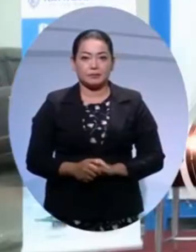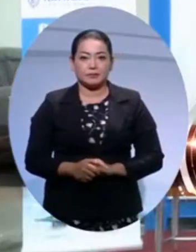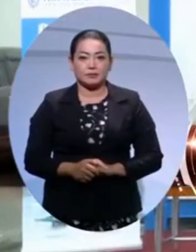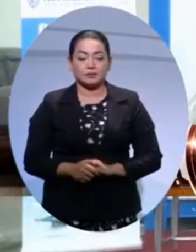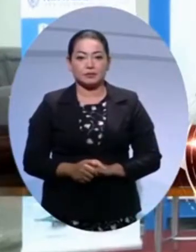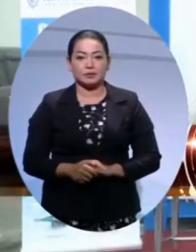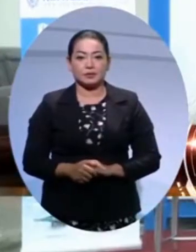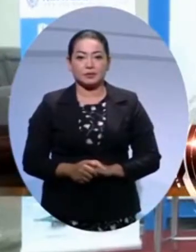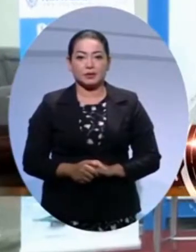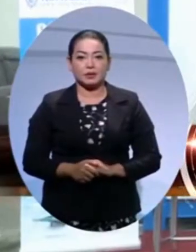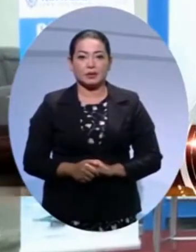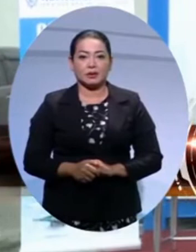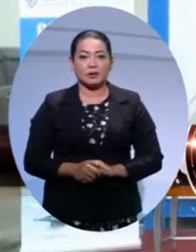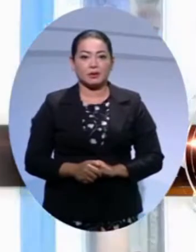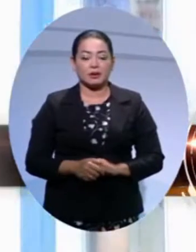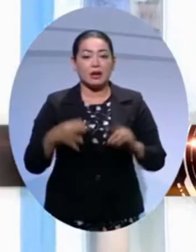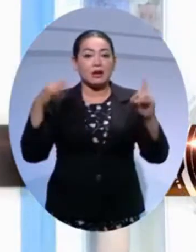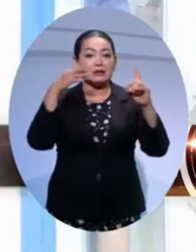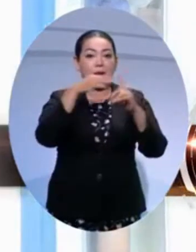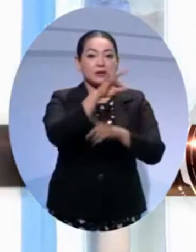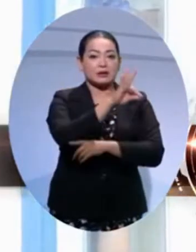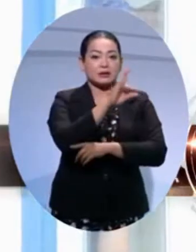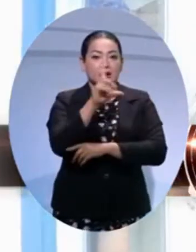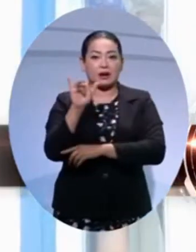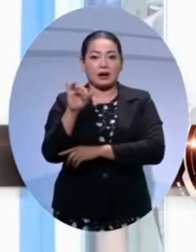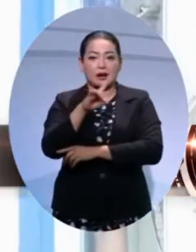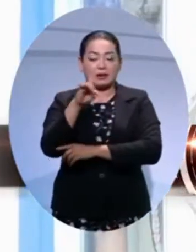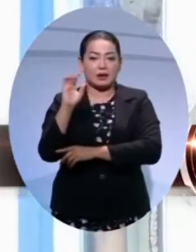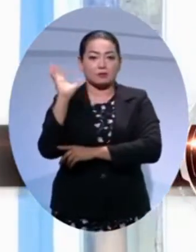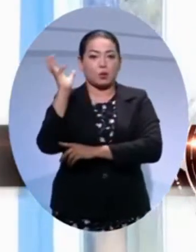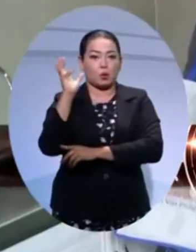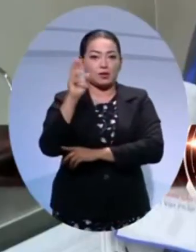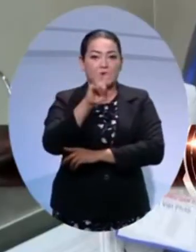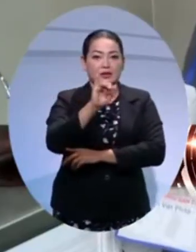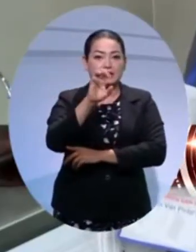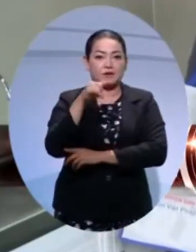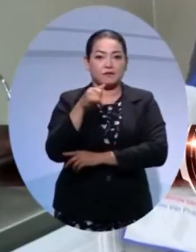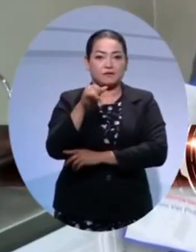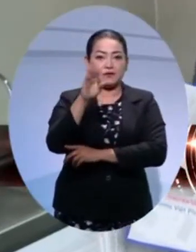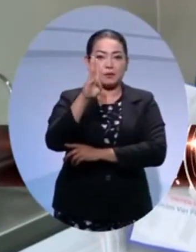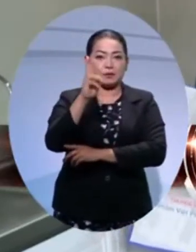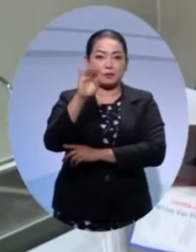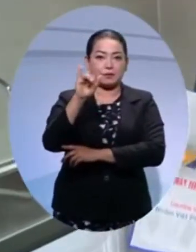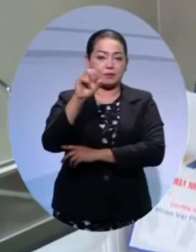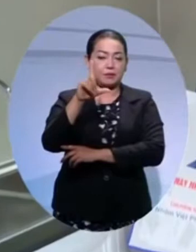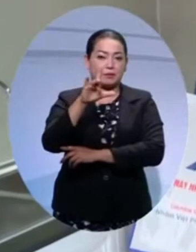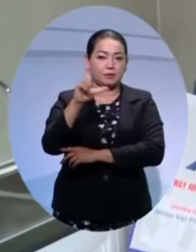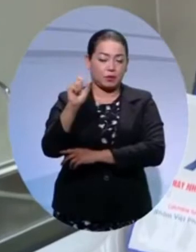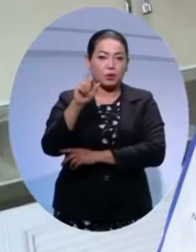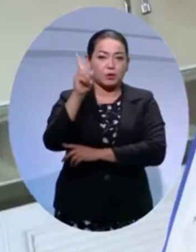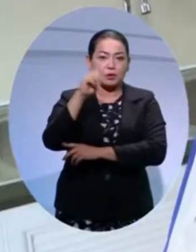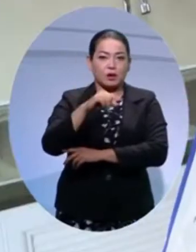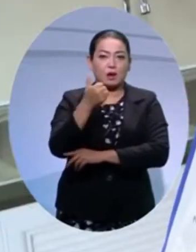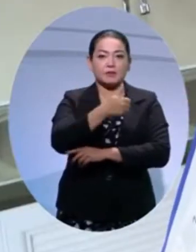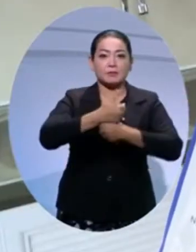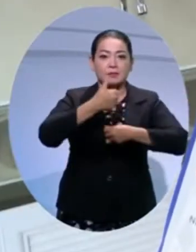Tham gia triển lãm quốc tế Việt Build Thành phố Hồ Chí Minh lần thứ tư, khách tham quan có dịp trải nghiệm sản phẩm nhà ở container do công ty cổ phần thương mại cơ khí Tân Thành